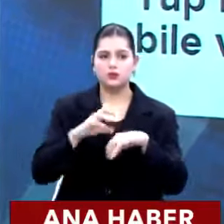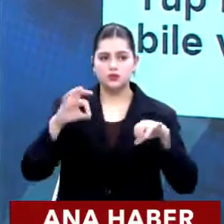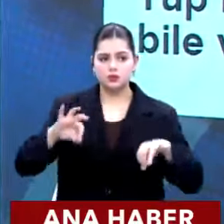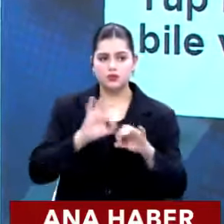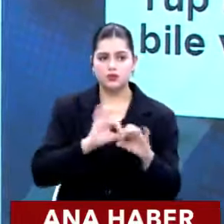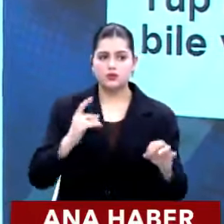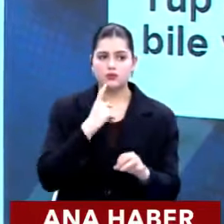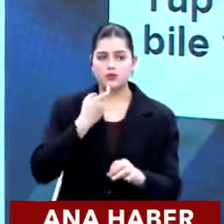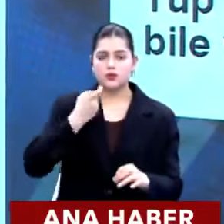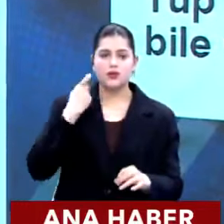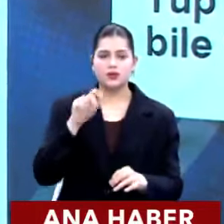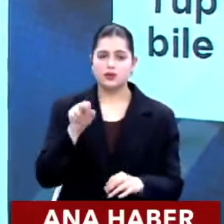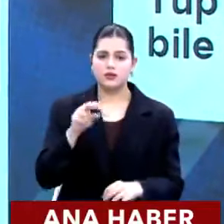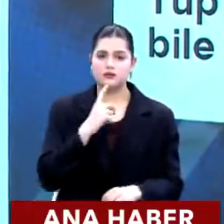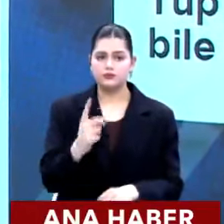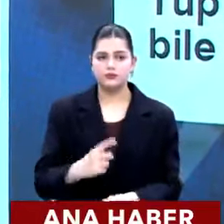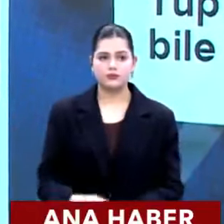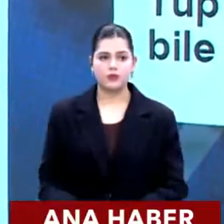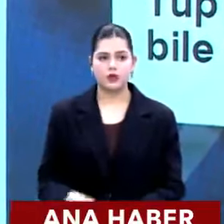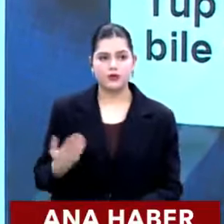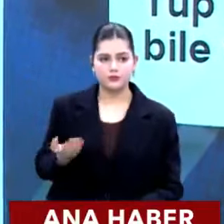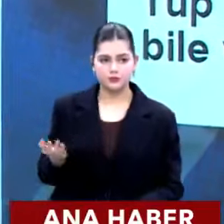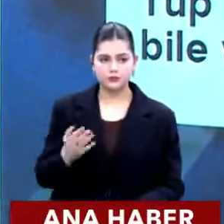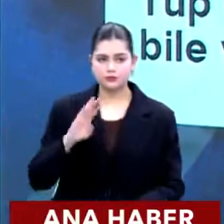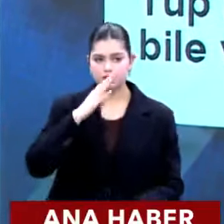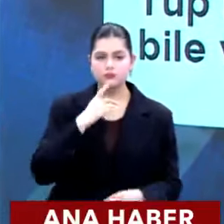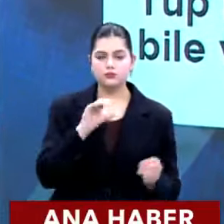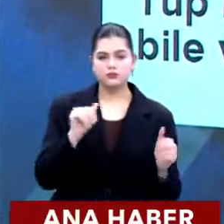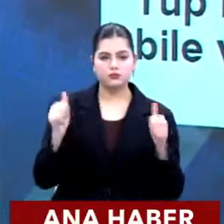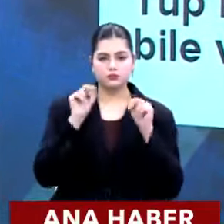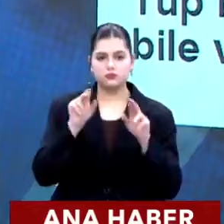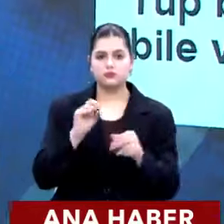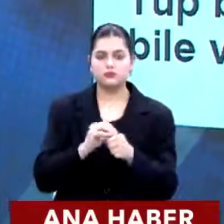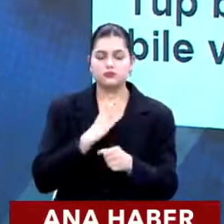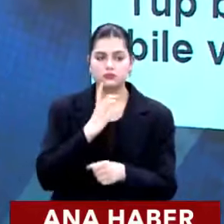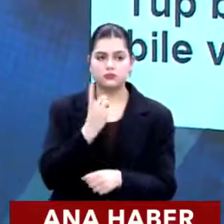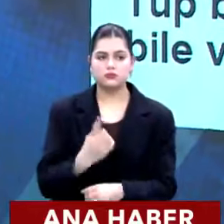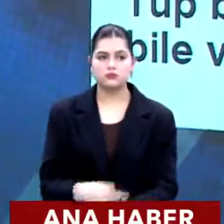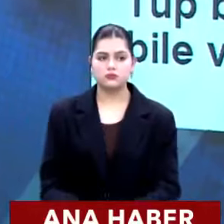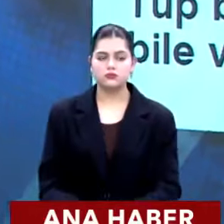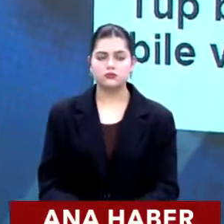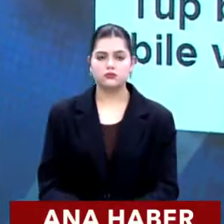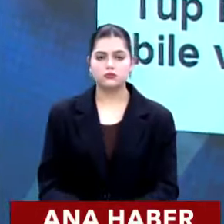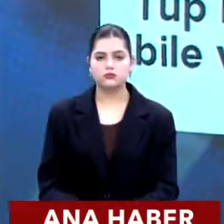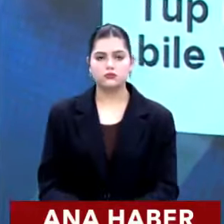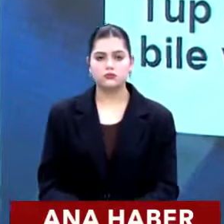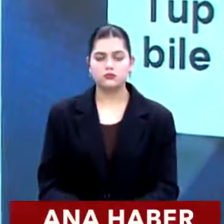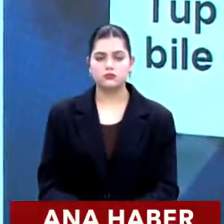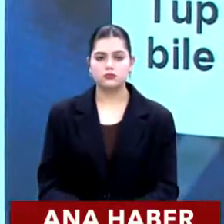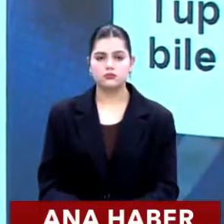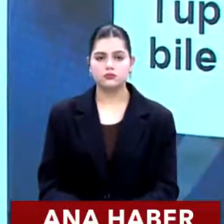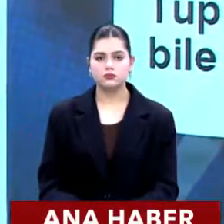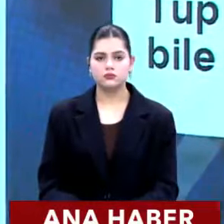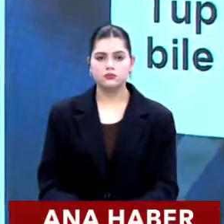Sanki geriye dönüş gibi yani gazzeliler böyle mısıra tersine bir egzod USA tabi tutmak ister gibi bir halleri var